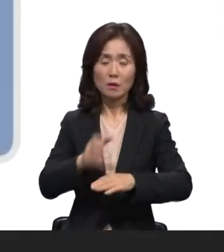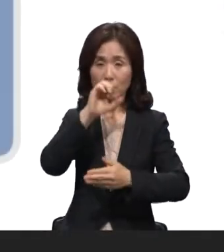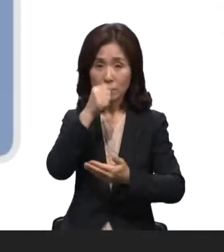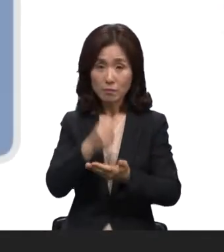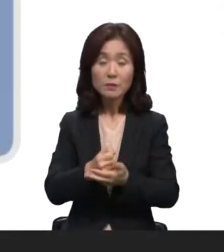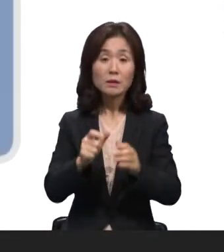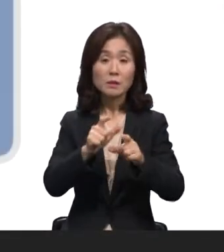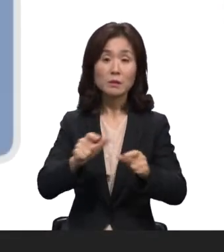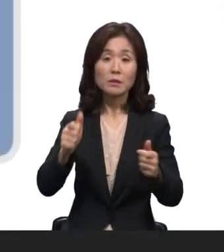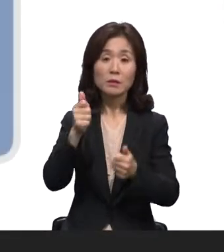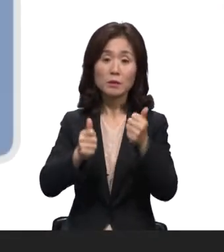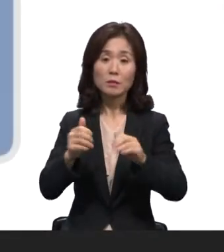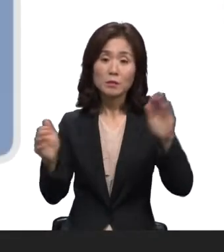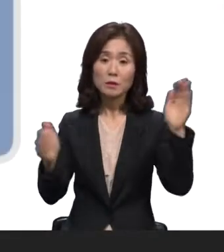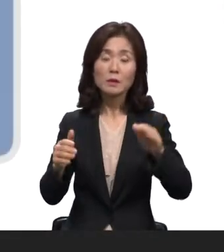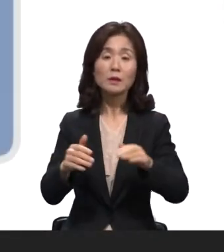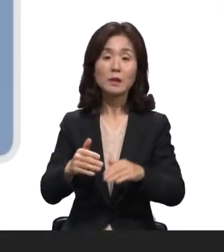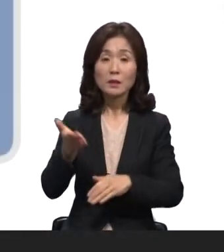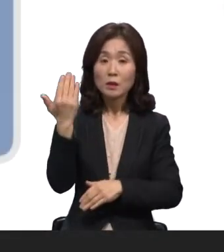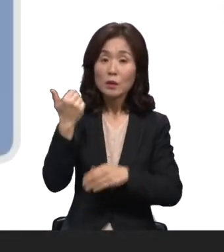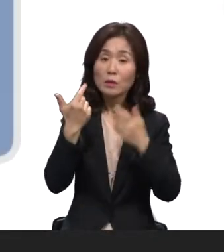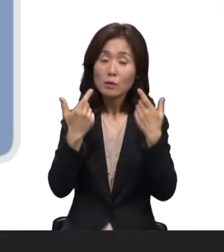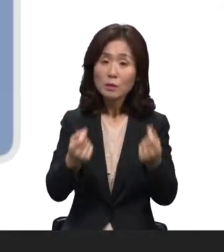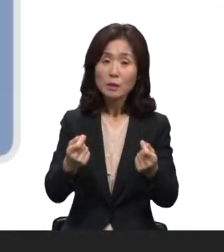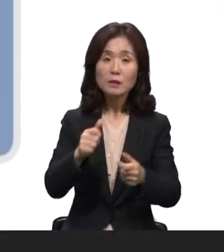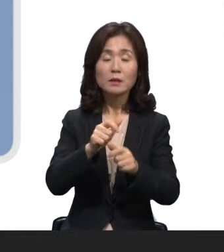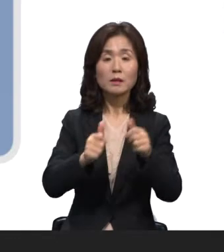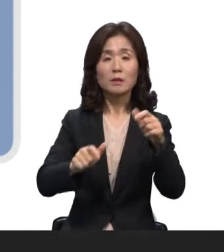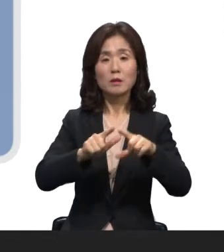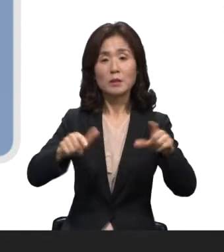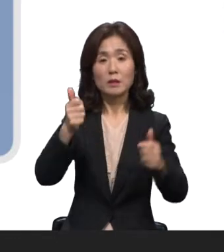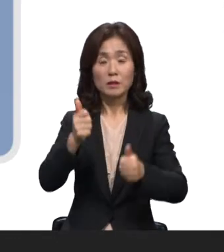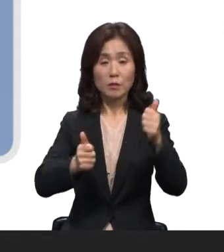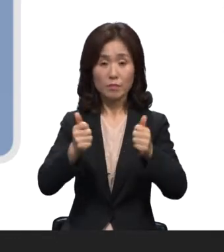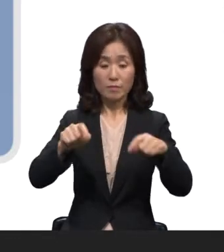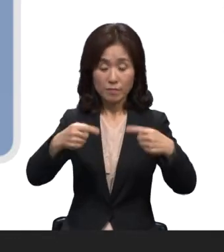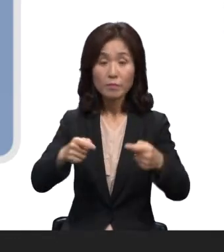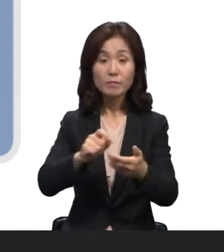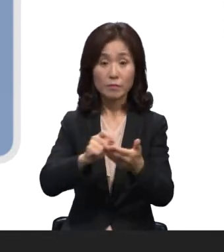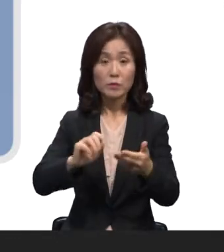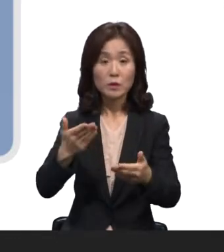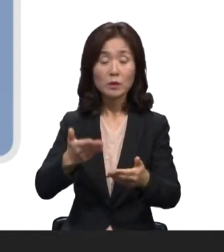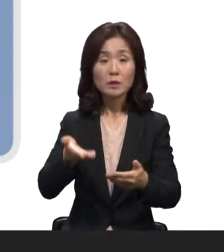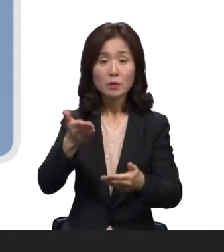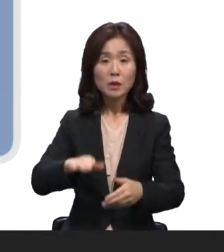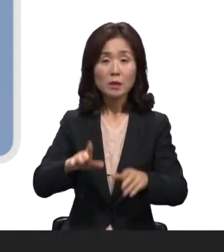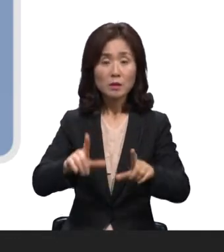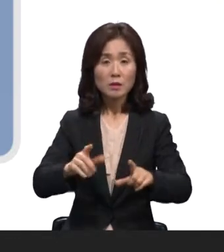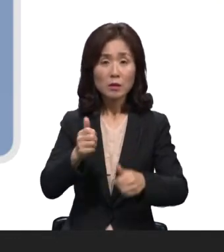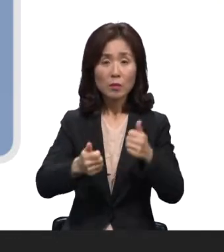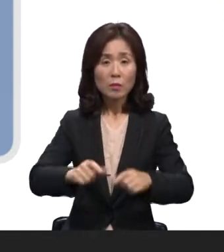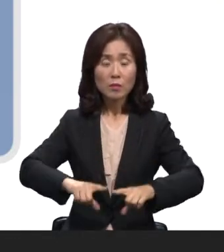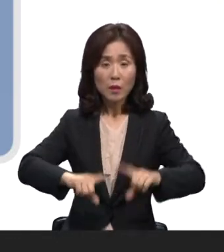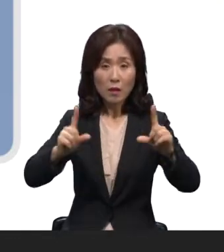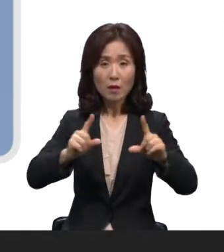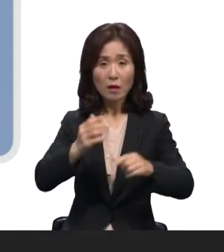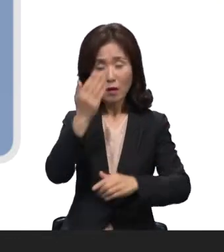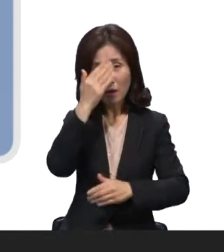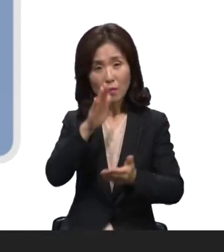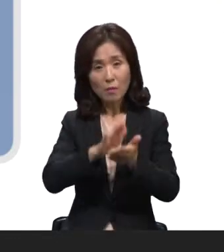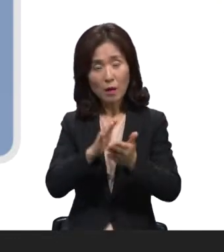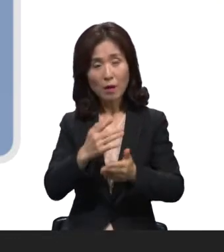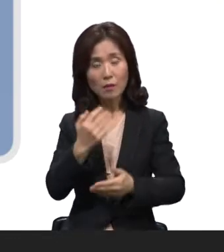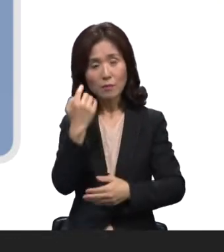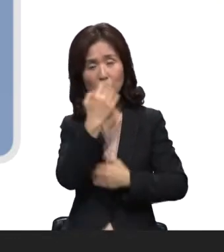수험생은 예전 처럼 일반 시험장에서 시험을 치르면 됩니다 하지만 시험 당일 발열 등 의심 증상을 보인 수험생들은